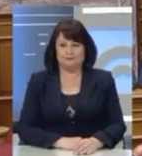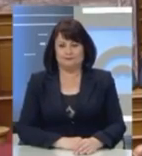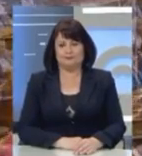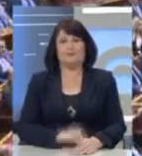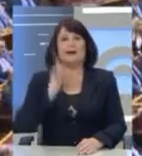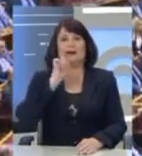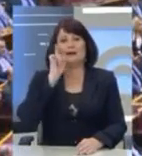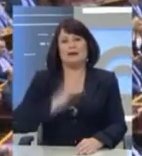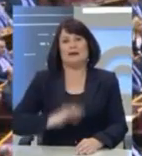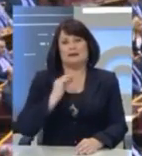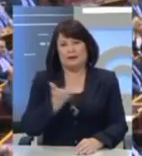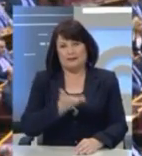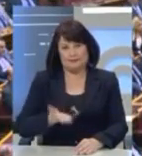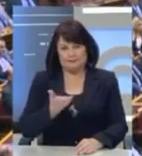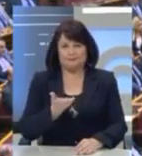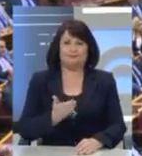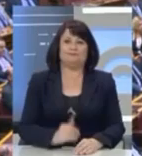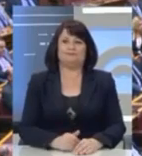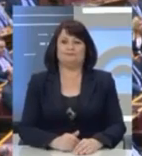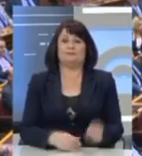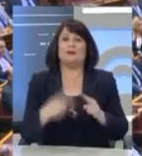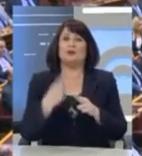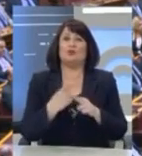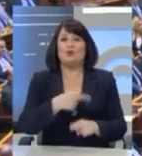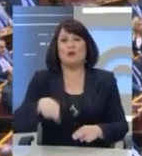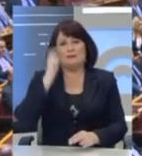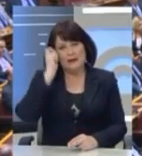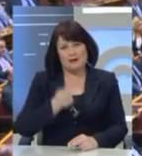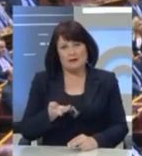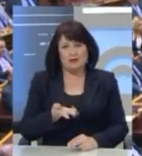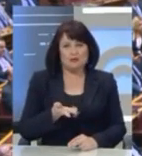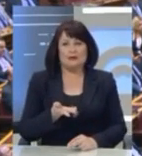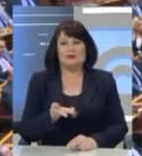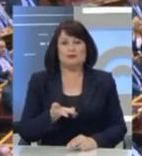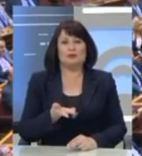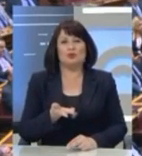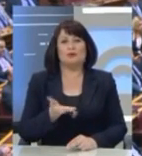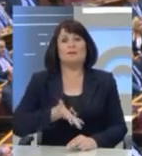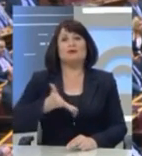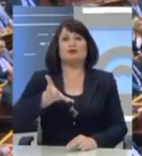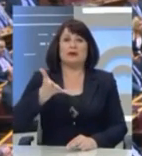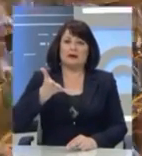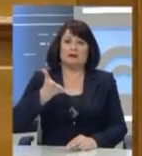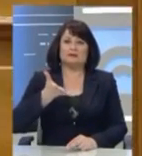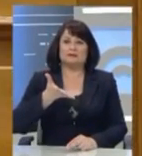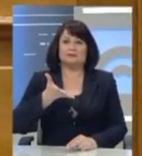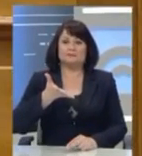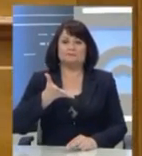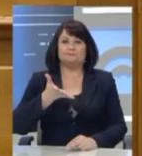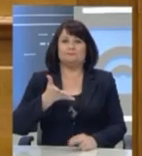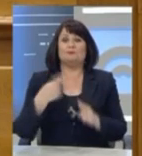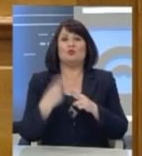Κυρίες και κύριοι συνάδελφοι, αποτελεί κοινή ομολογία ότι ο Κωνσταντίνος Μητσοτάκης υπήρξε